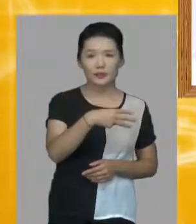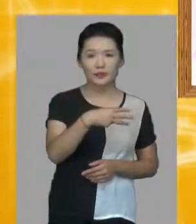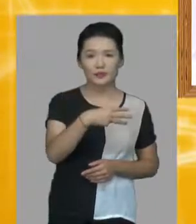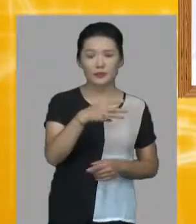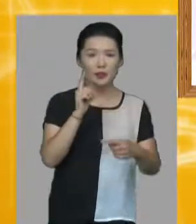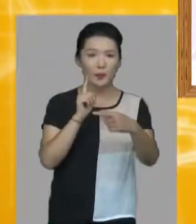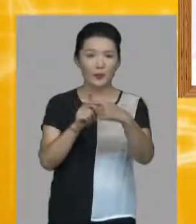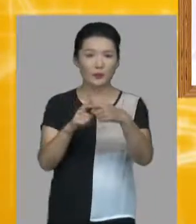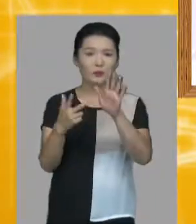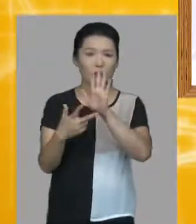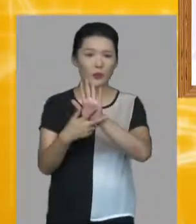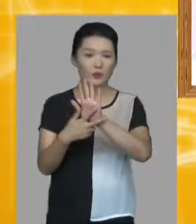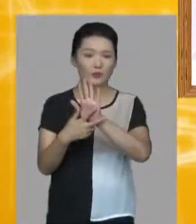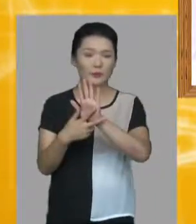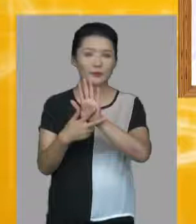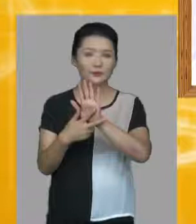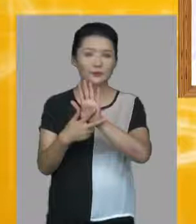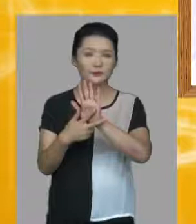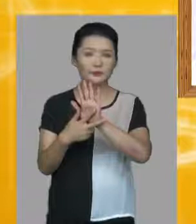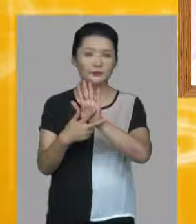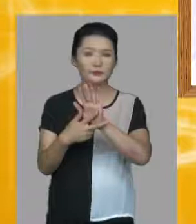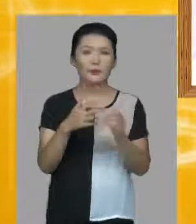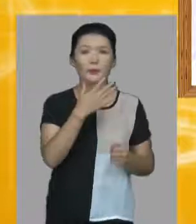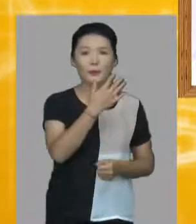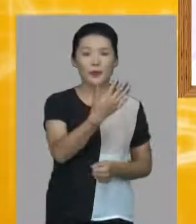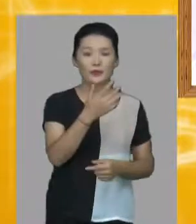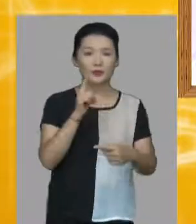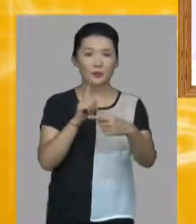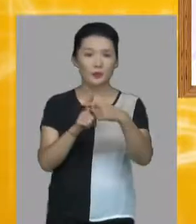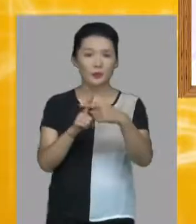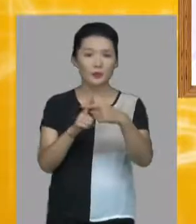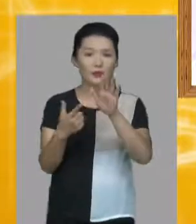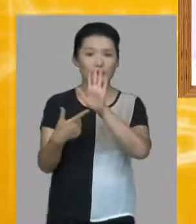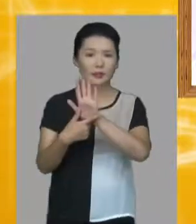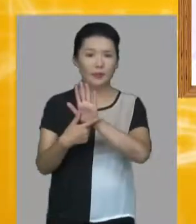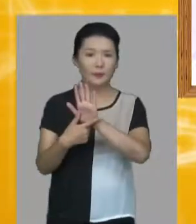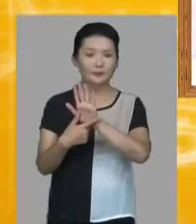30 плюс 8, 5 плюс